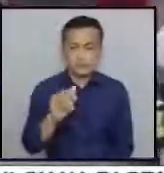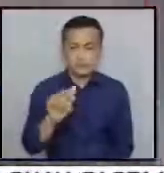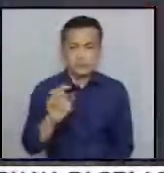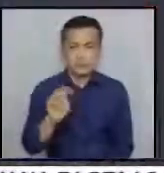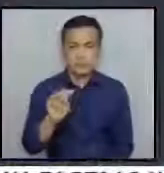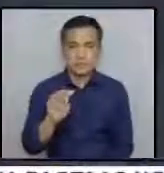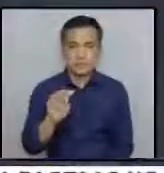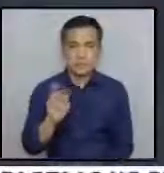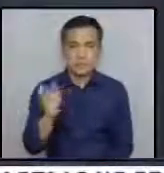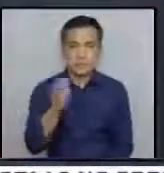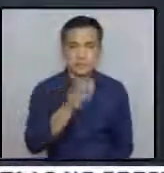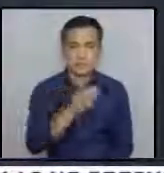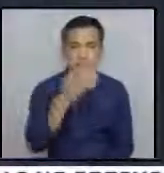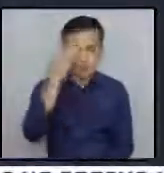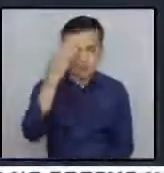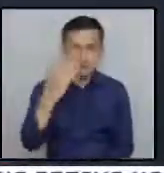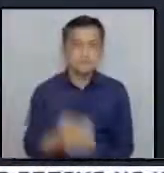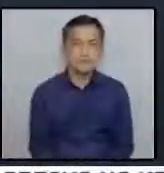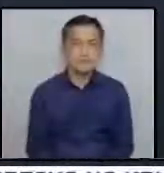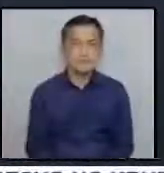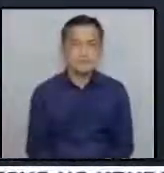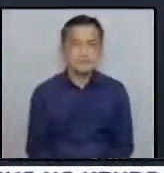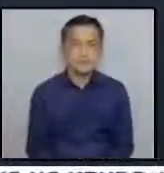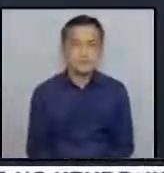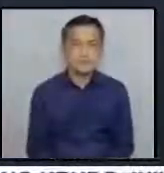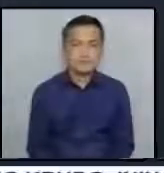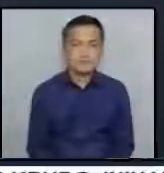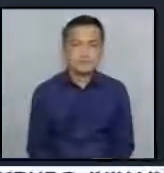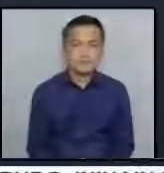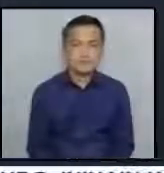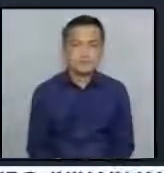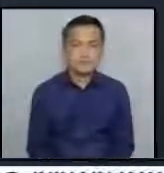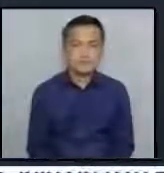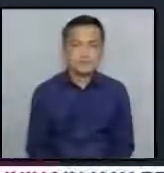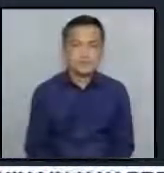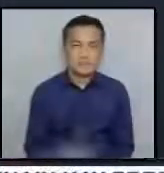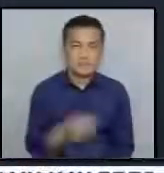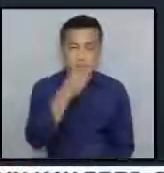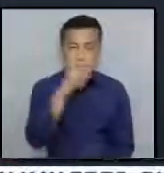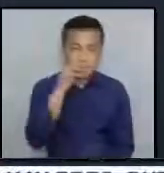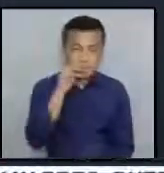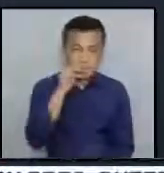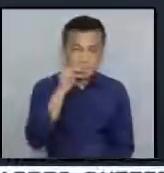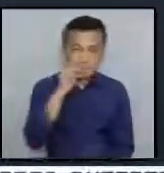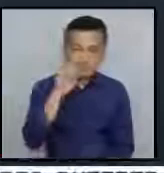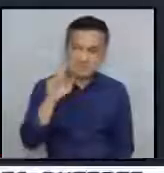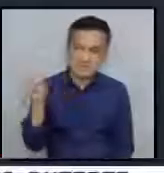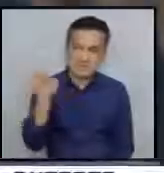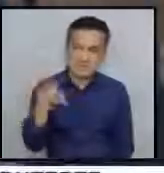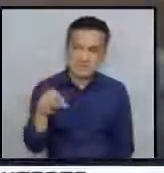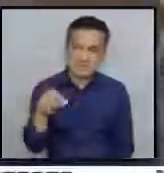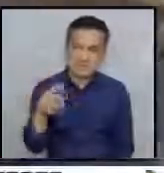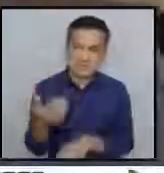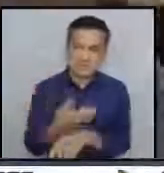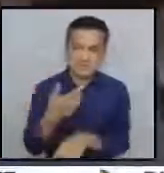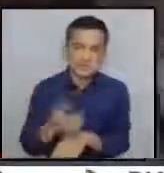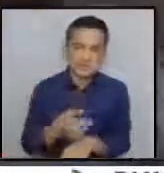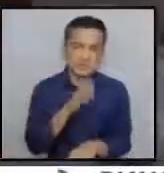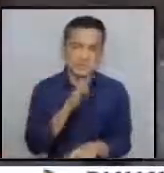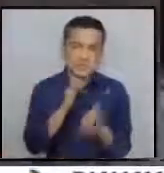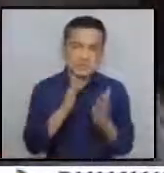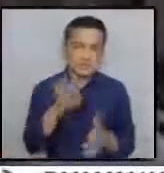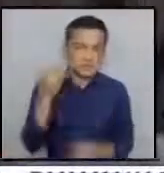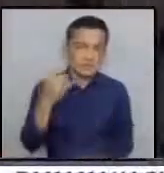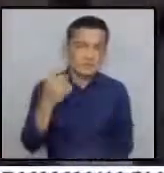Bulacan. Pinunahan ng kampo ni Presidential Candidate at Senator Manny Pacquiao ang patutsada ng tagapagsalita ni dating Senator Bongbong